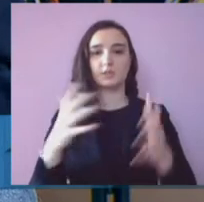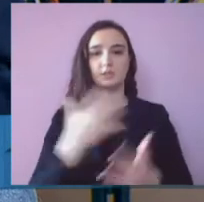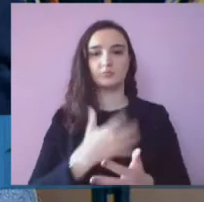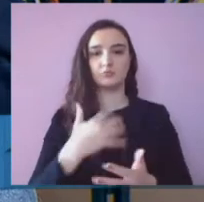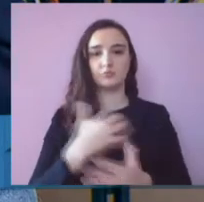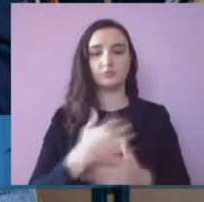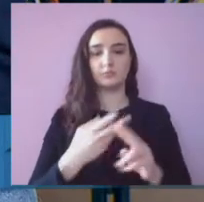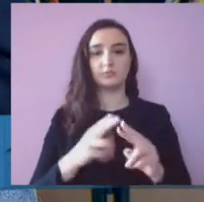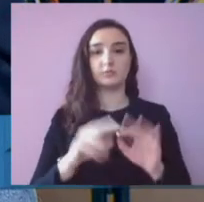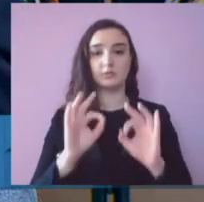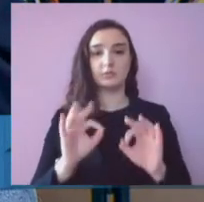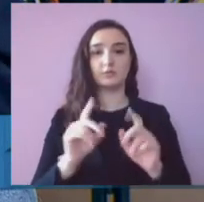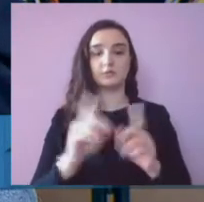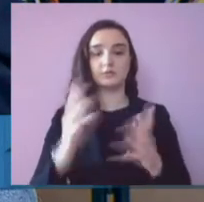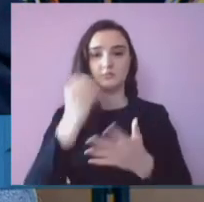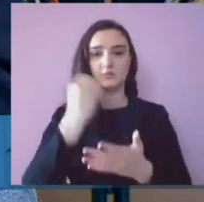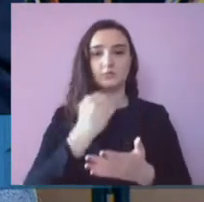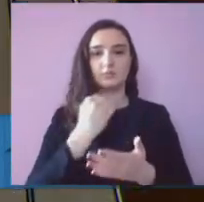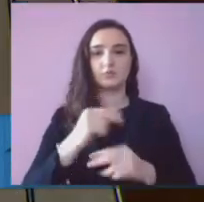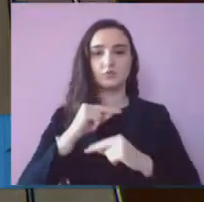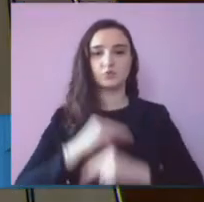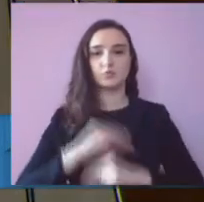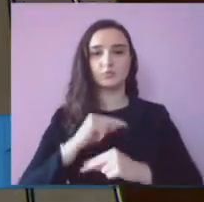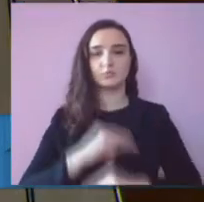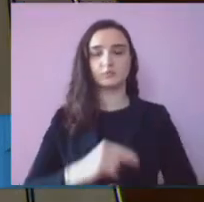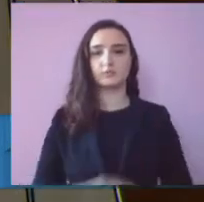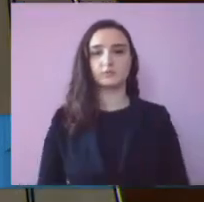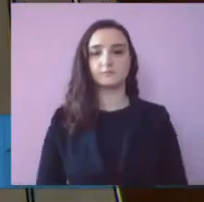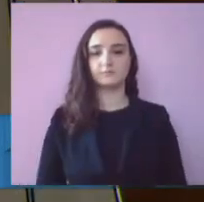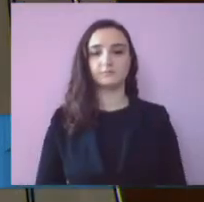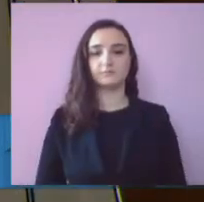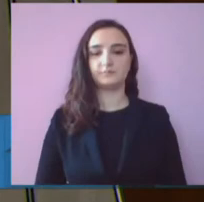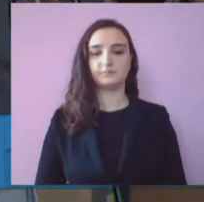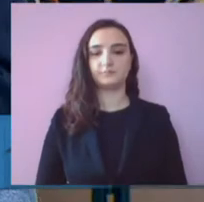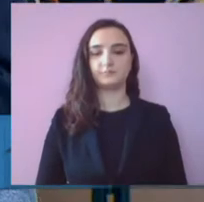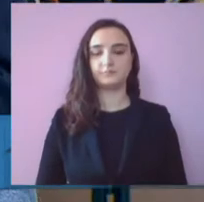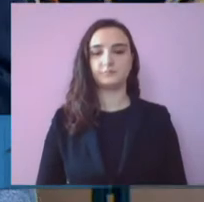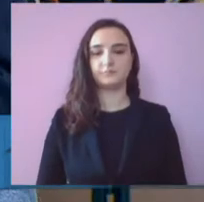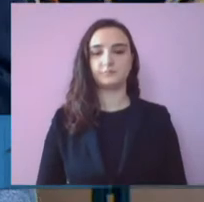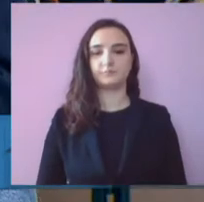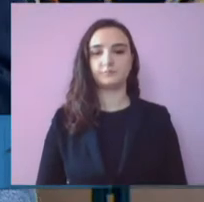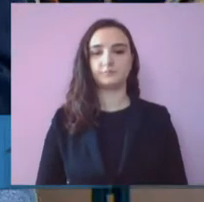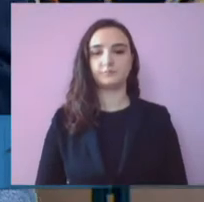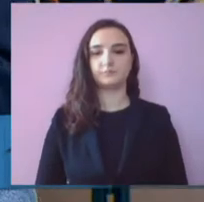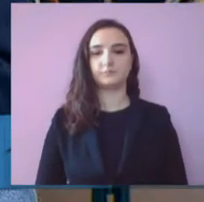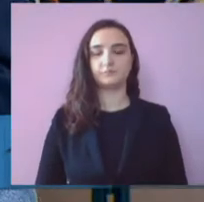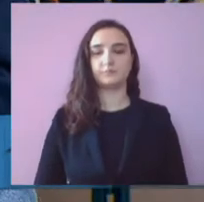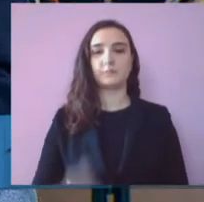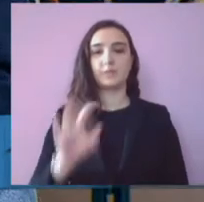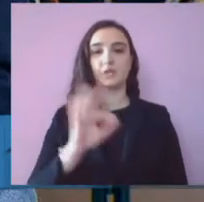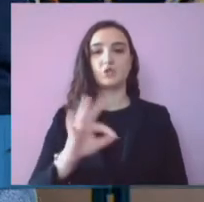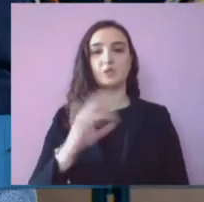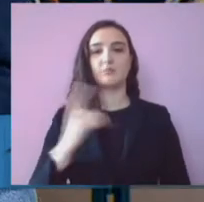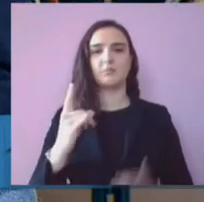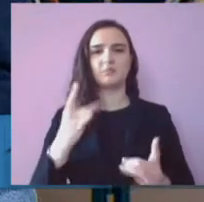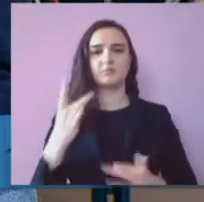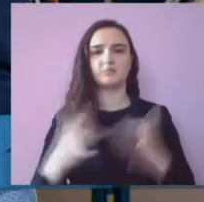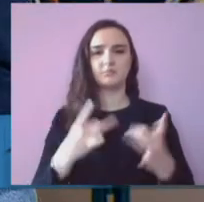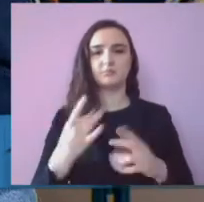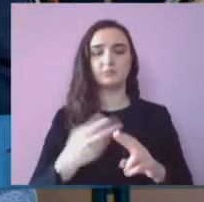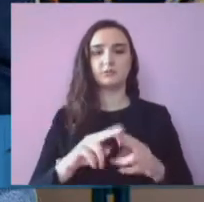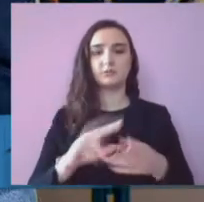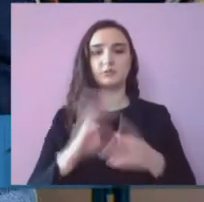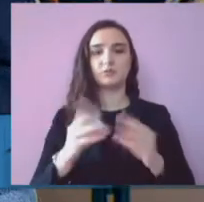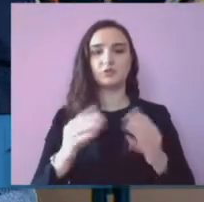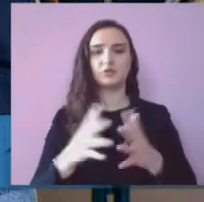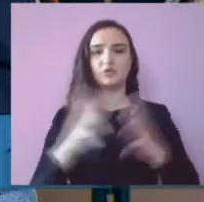ძალიან დიდი მადლობა დაუღალავი შრომისთვის. მადლობა. რაც შეეხება ჭირვეულო ბავშვი ცნებას, ისიც ეს ძალიან ფარდობითი